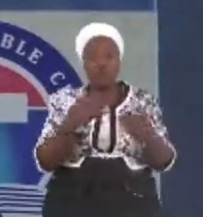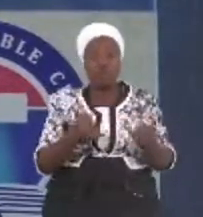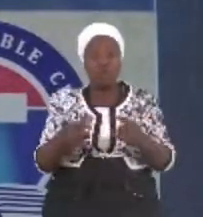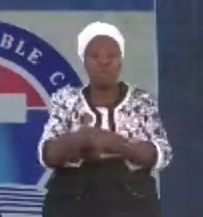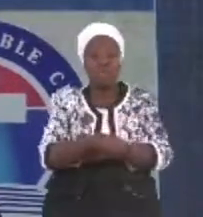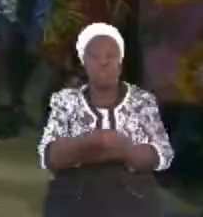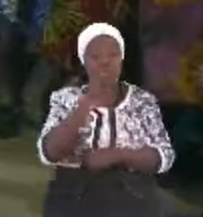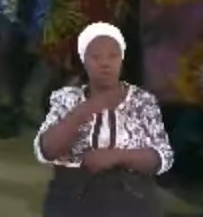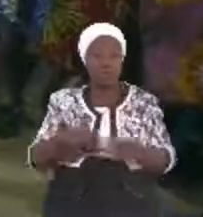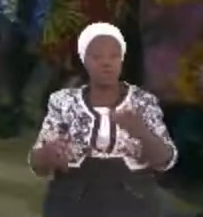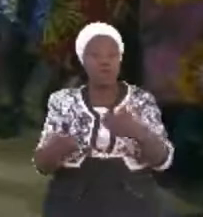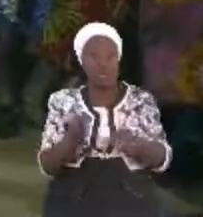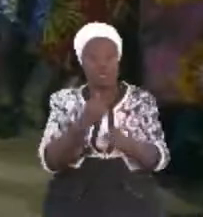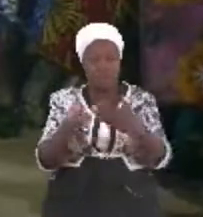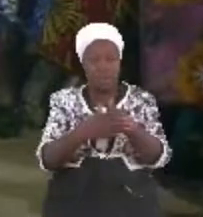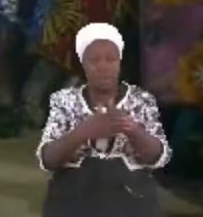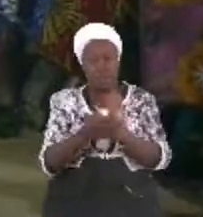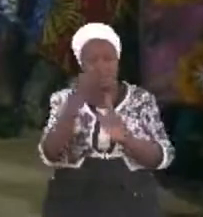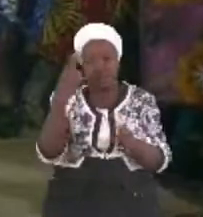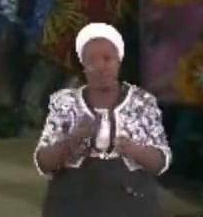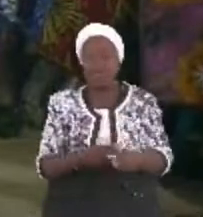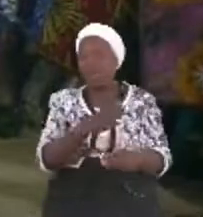la recouvrer au nom de Jésus.